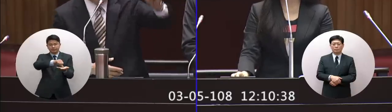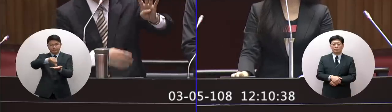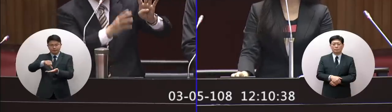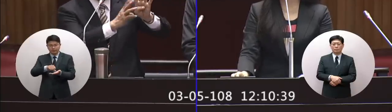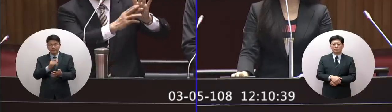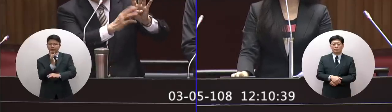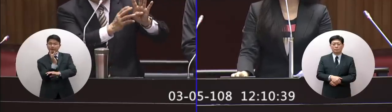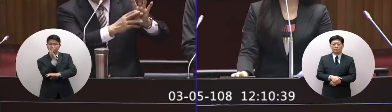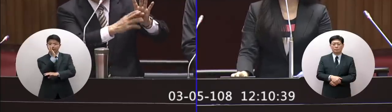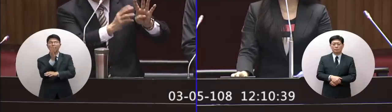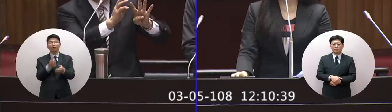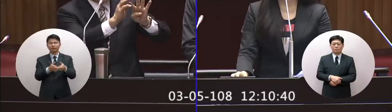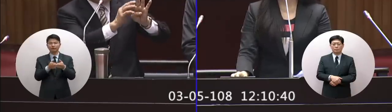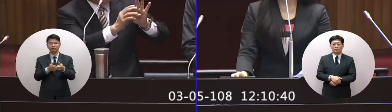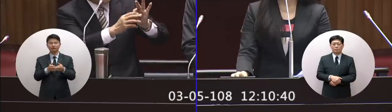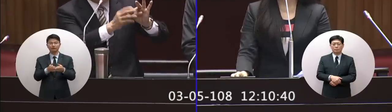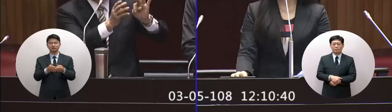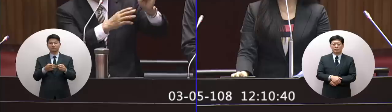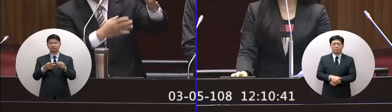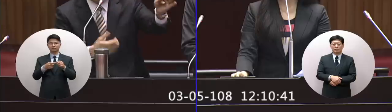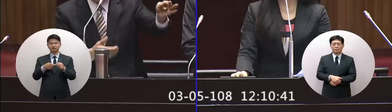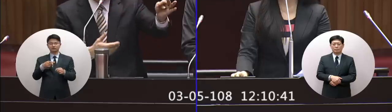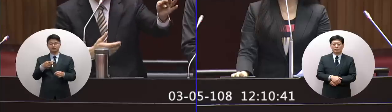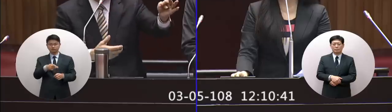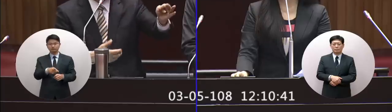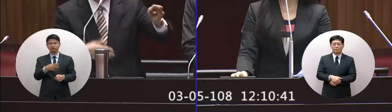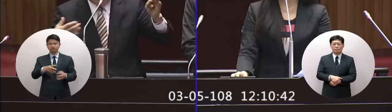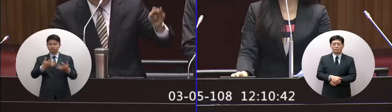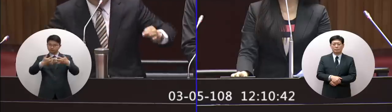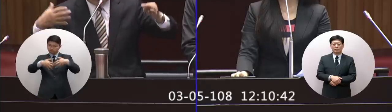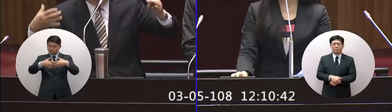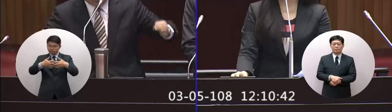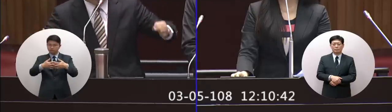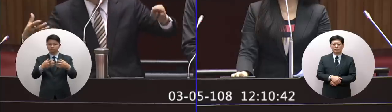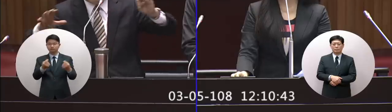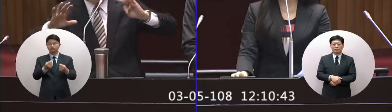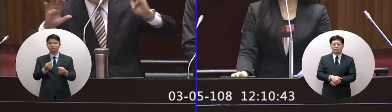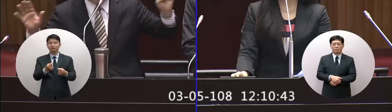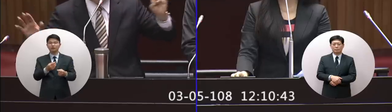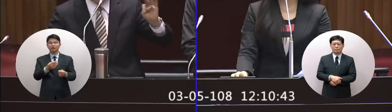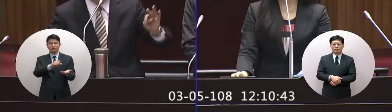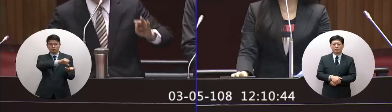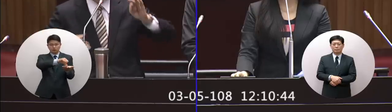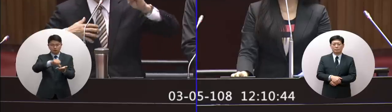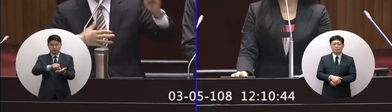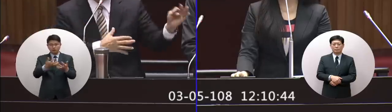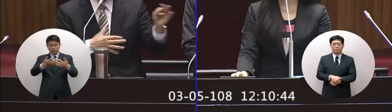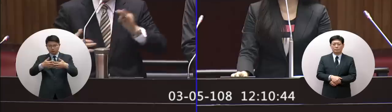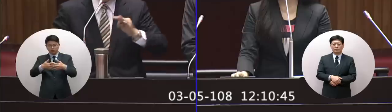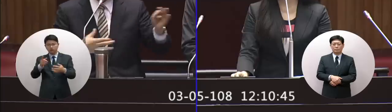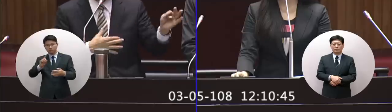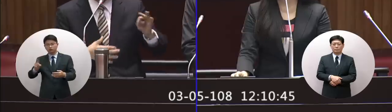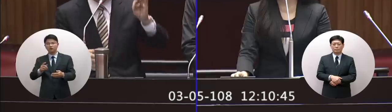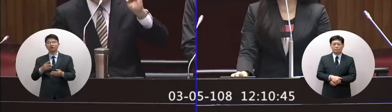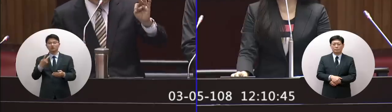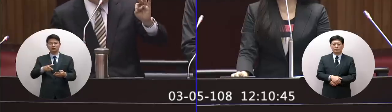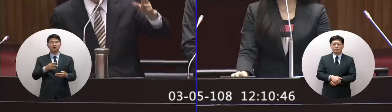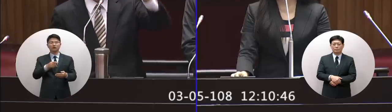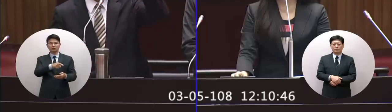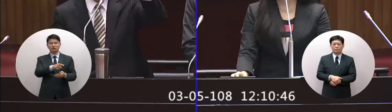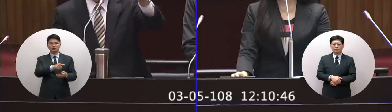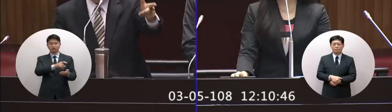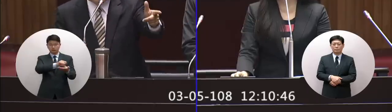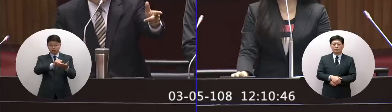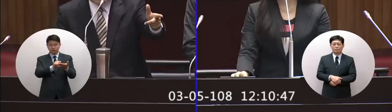是要种树，苗木获得机器，包括种树要相关机具、运送、出入等